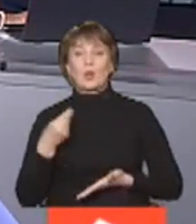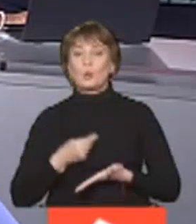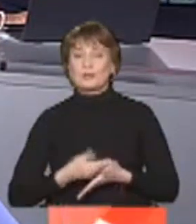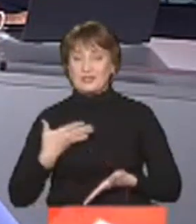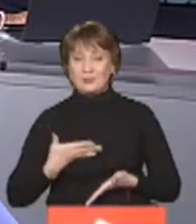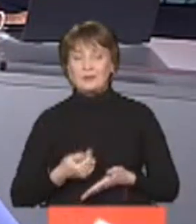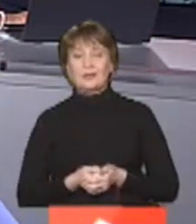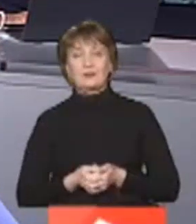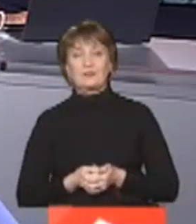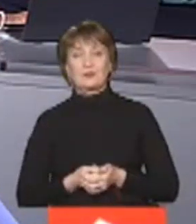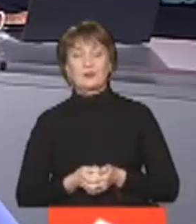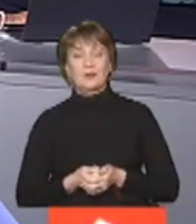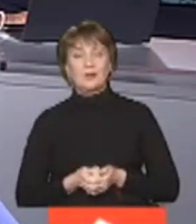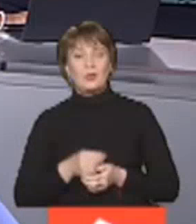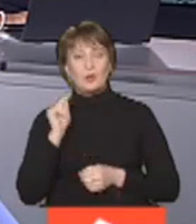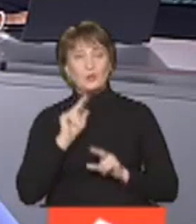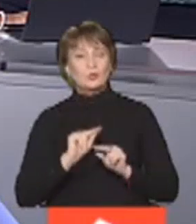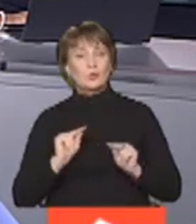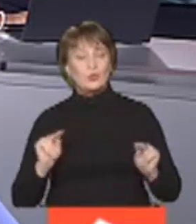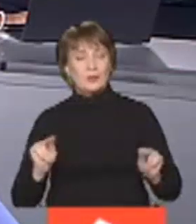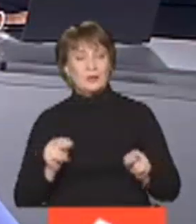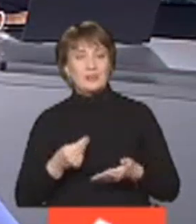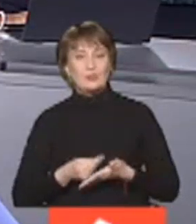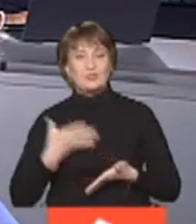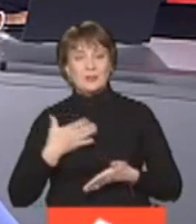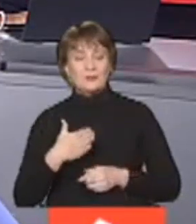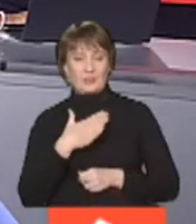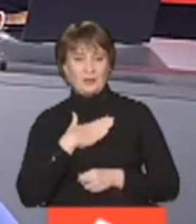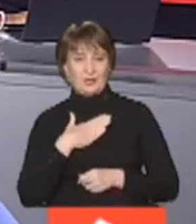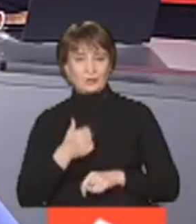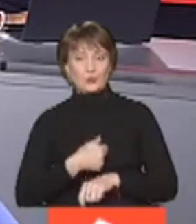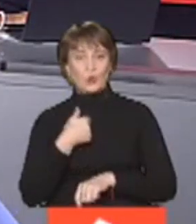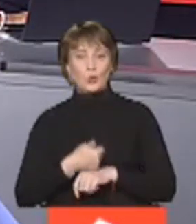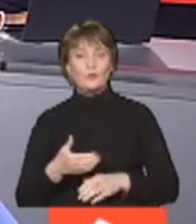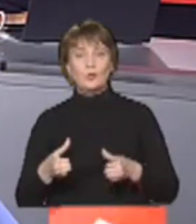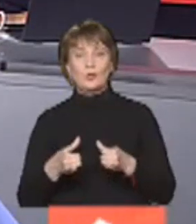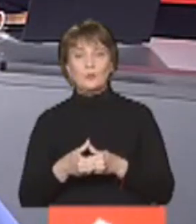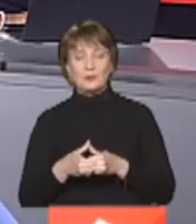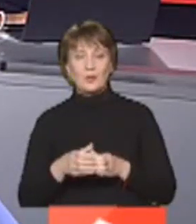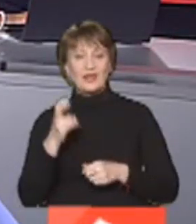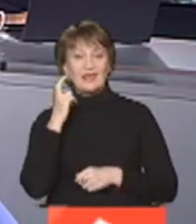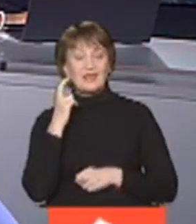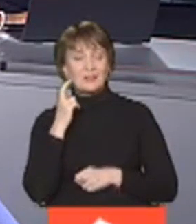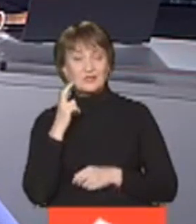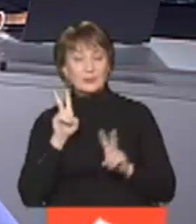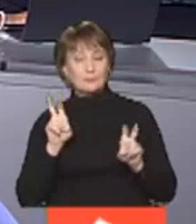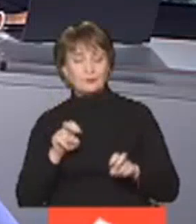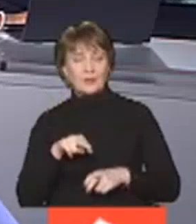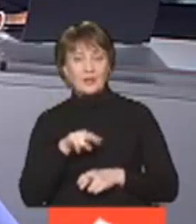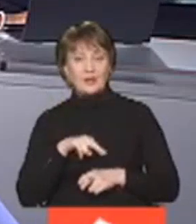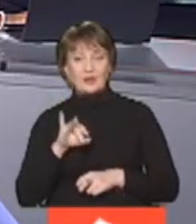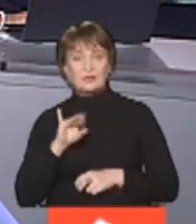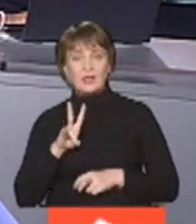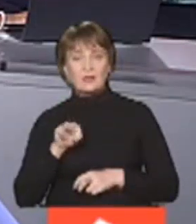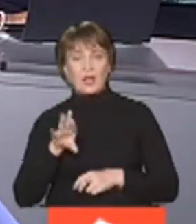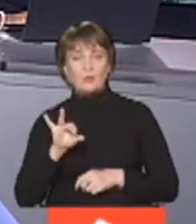Оцінювати школярів, ну, а сьогодні ми оцінюватимемо нашу головну команду міста, Київське Динамо. Буде... Скільки